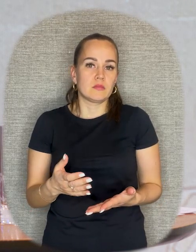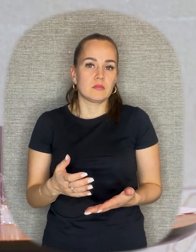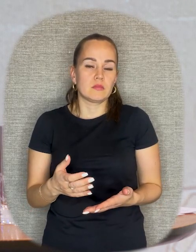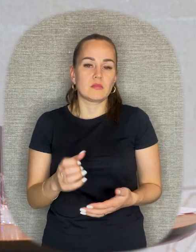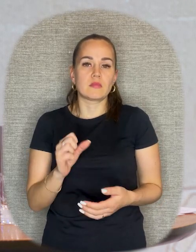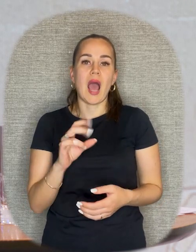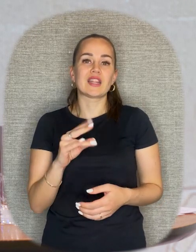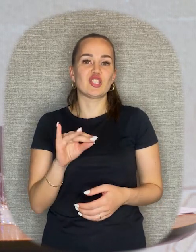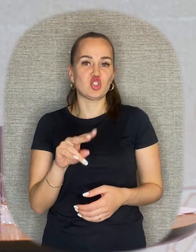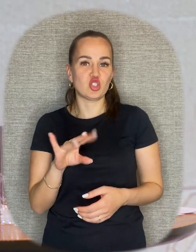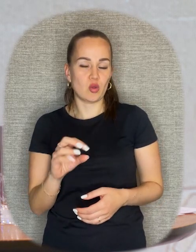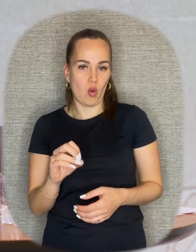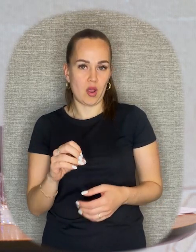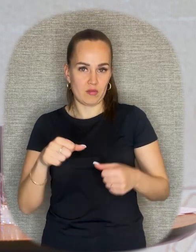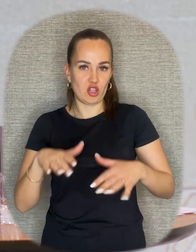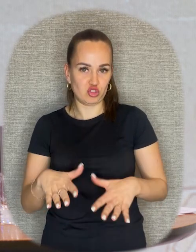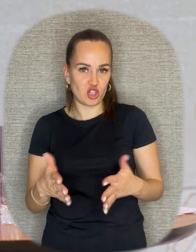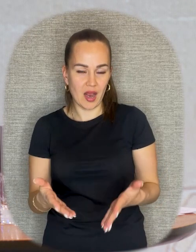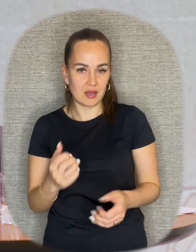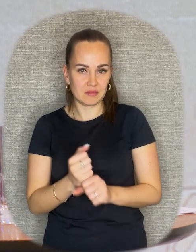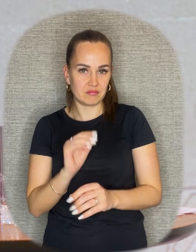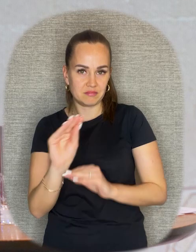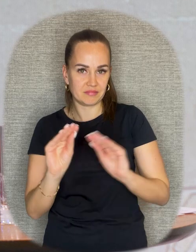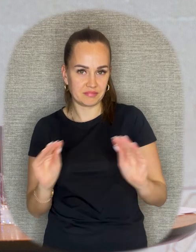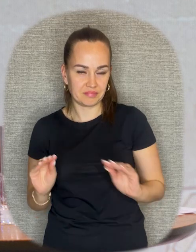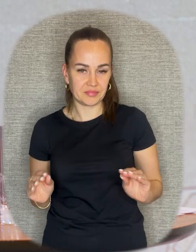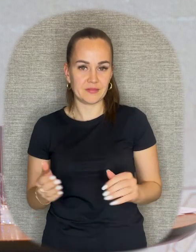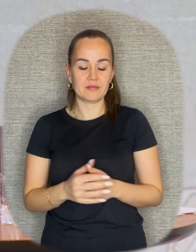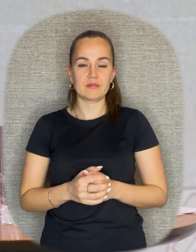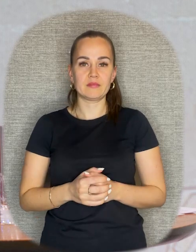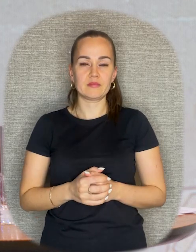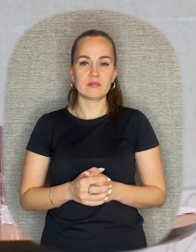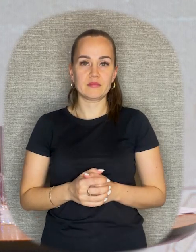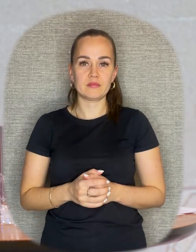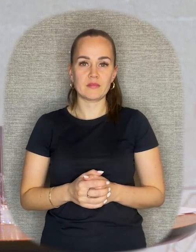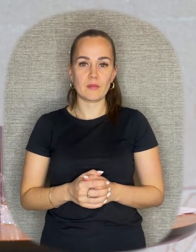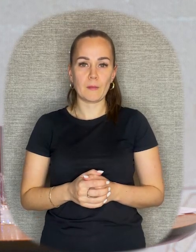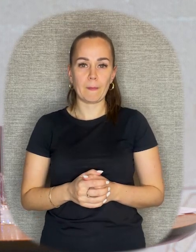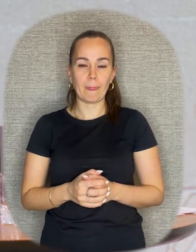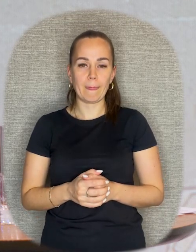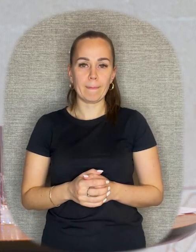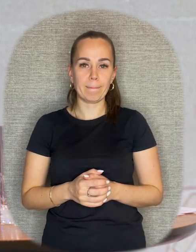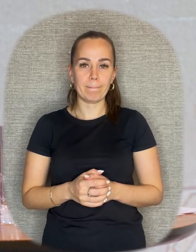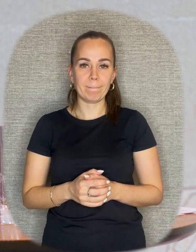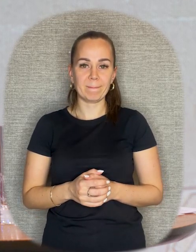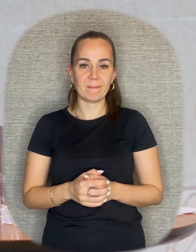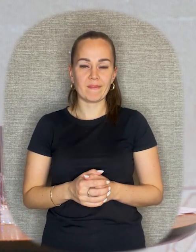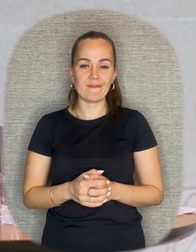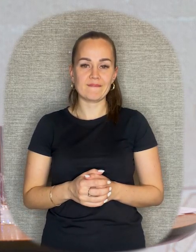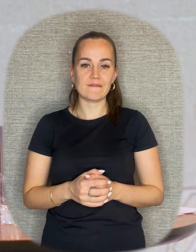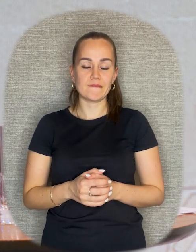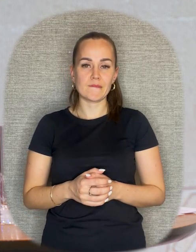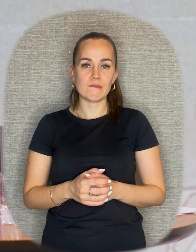монумент как например в проекты победители Да такая мемориальная зона это мог быть Ну вот такой прямо античное решение